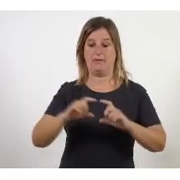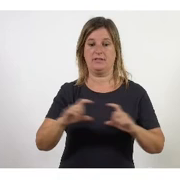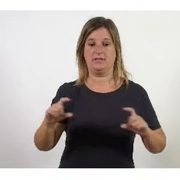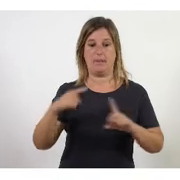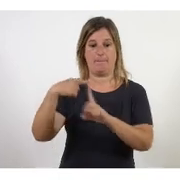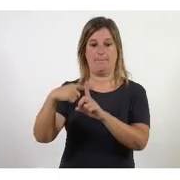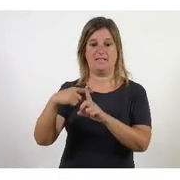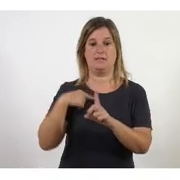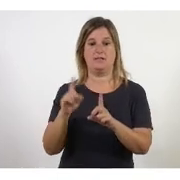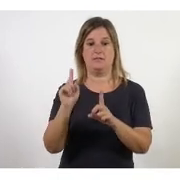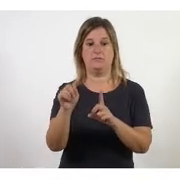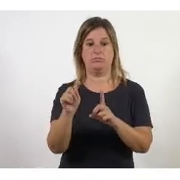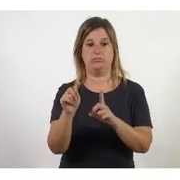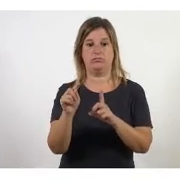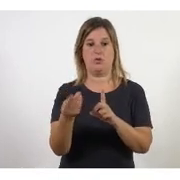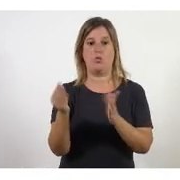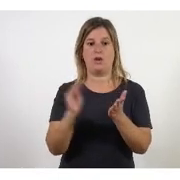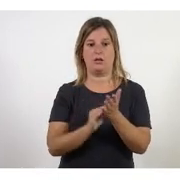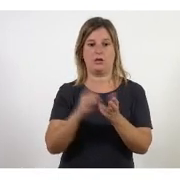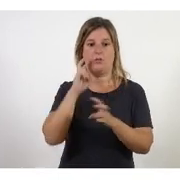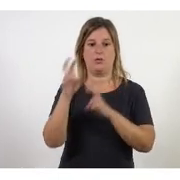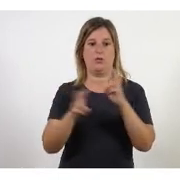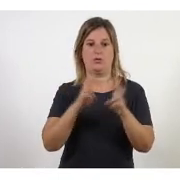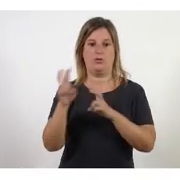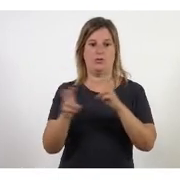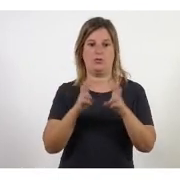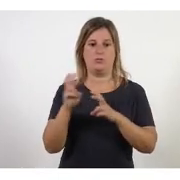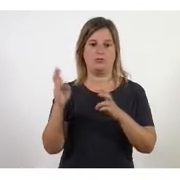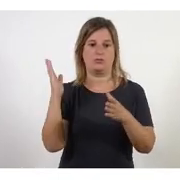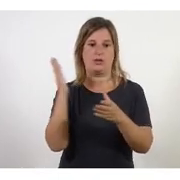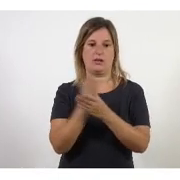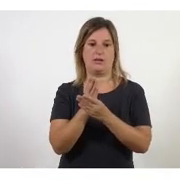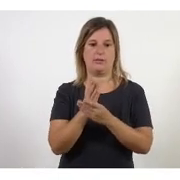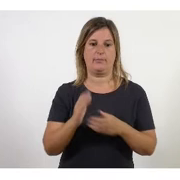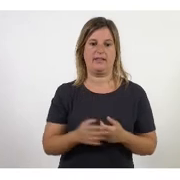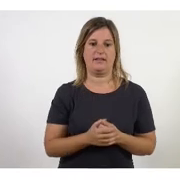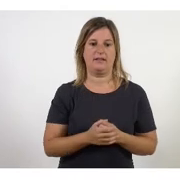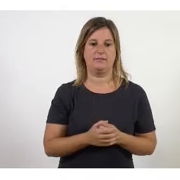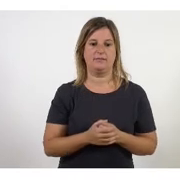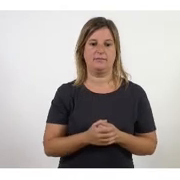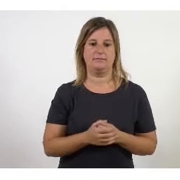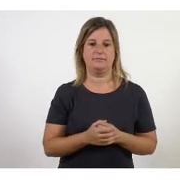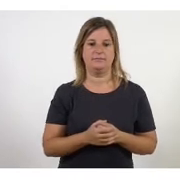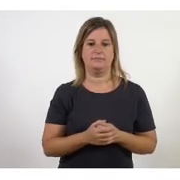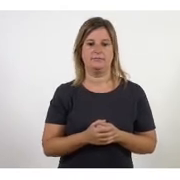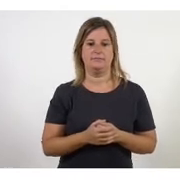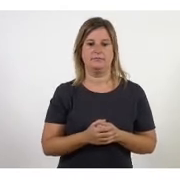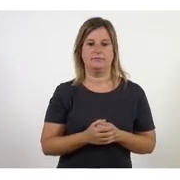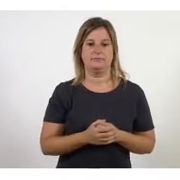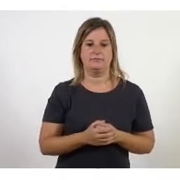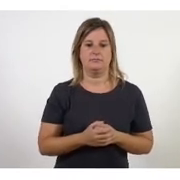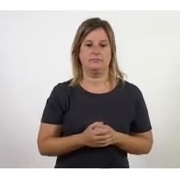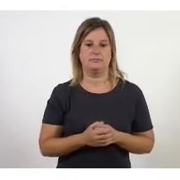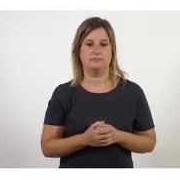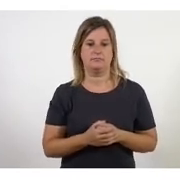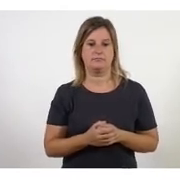en el símbol més i tornaríem a fer el mateix. Aniria a buscar la carpeta on tinc el meu clip i en el